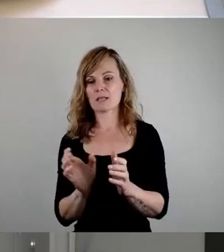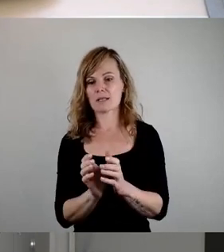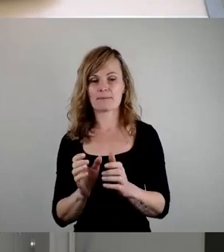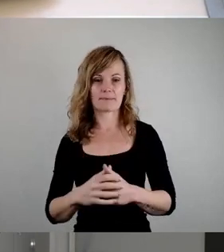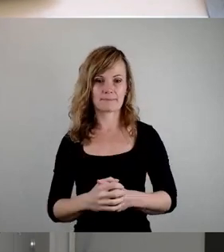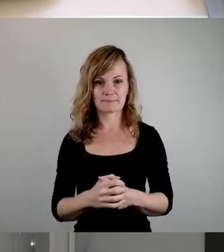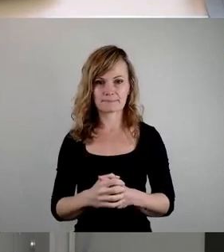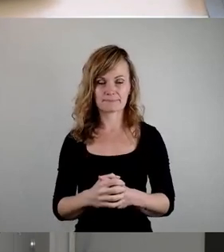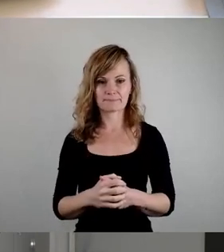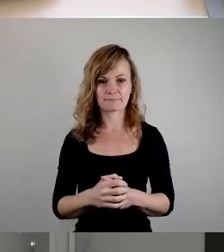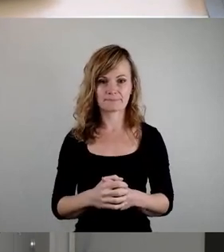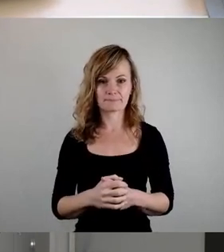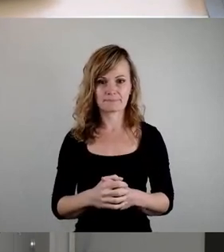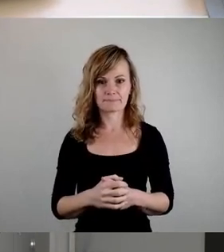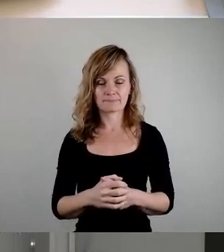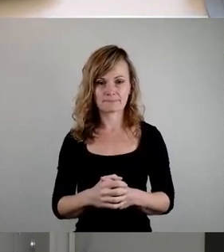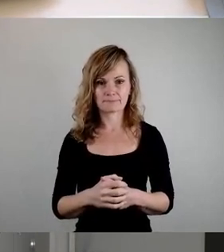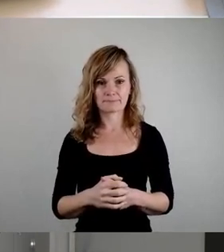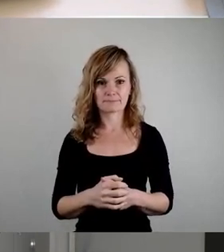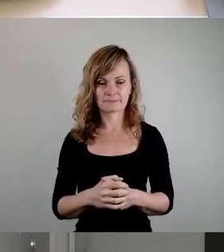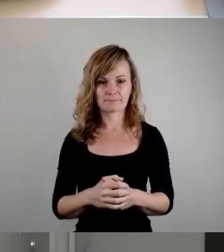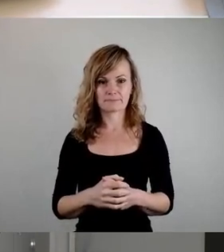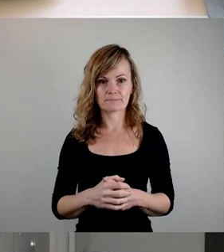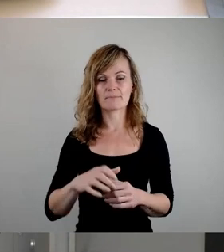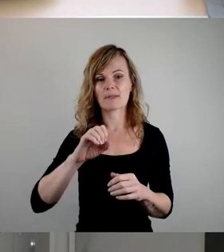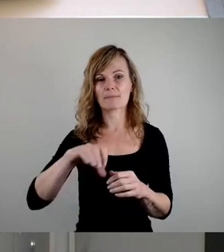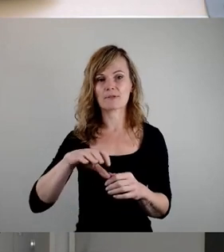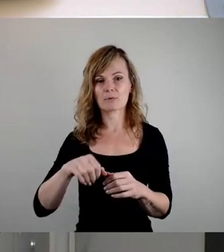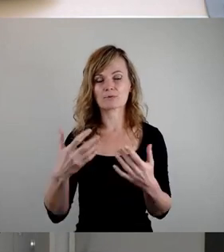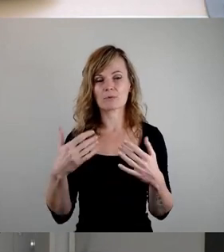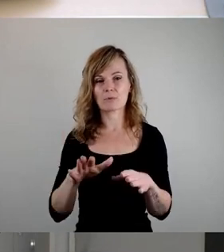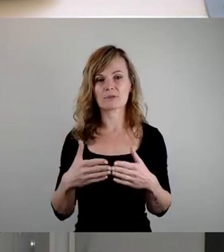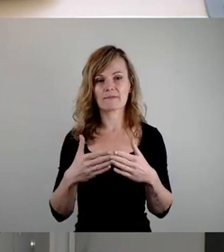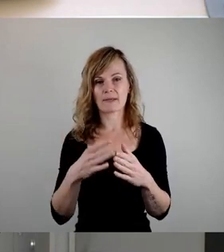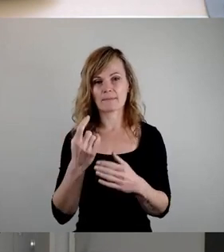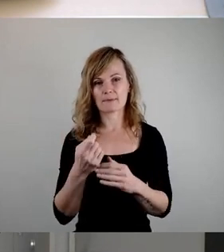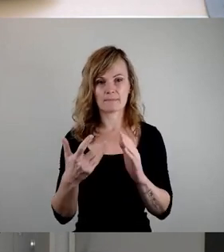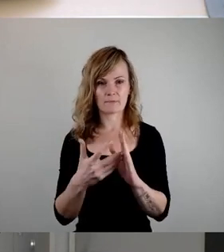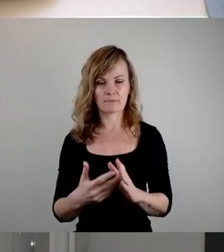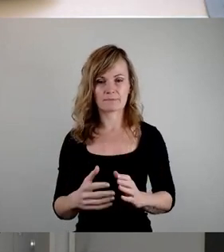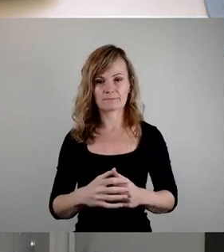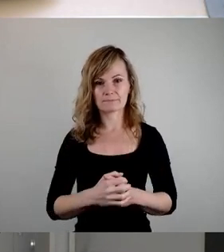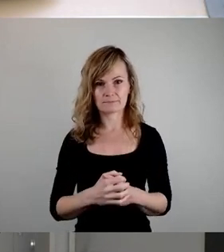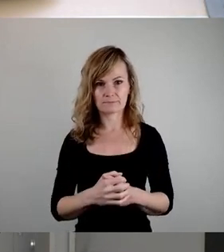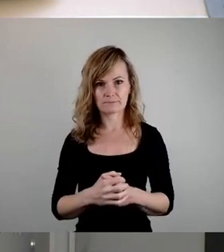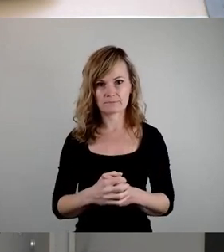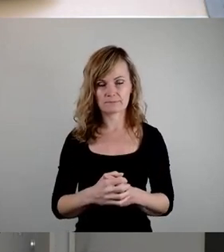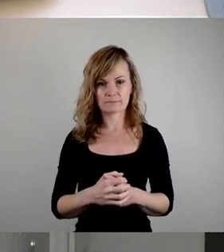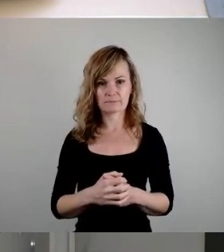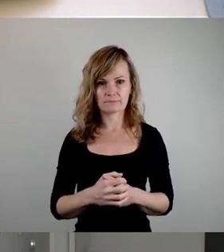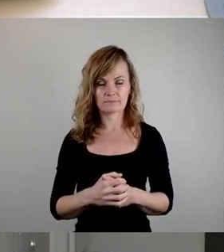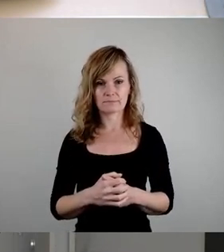ersetzen durch ein emissionsloser Fährbetrieb zu prüfen. Und wir beantragen, dass